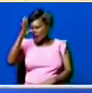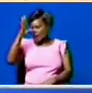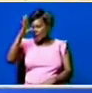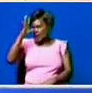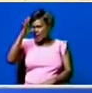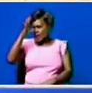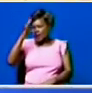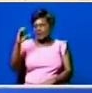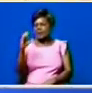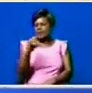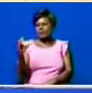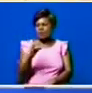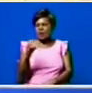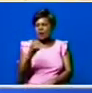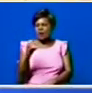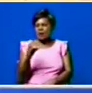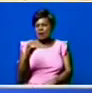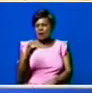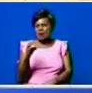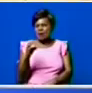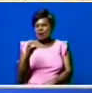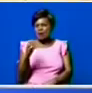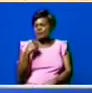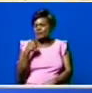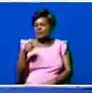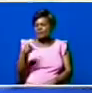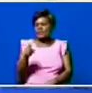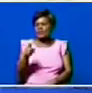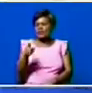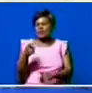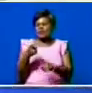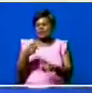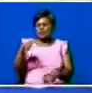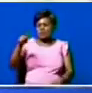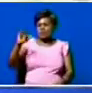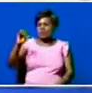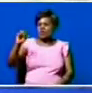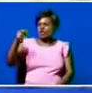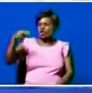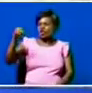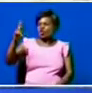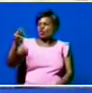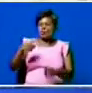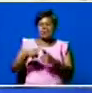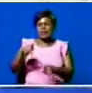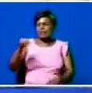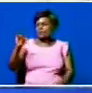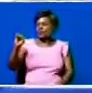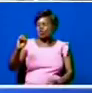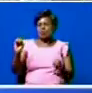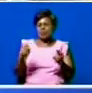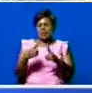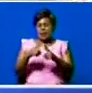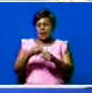wanadanganya customers wale wananunua, wanawaambia ni vizuri rais na sio vizuri rais. Ushauri wake kwa